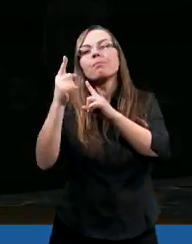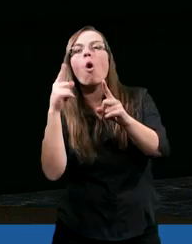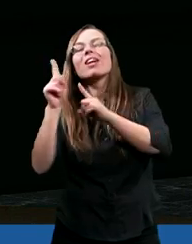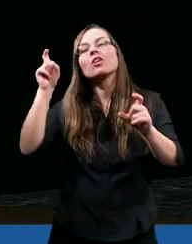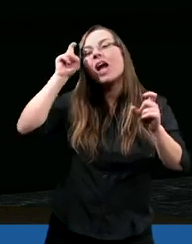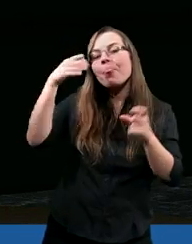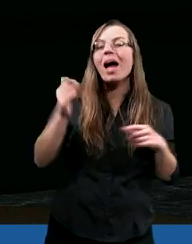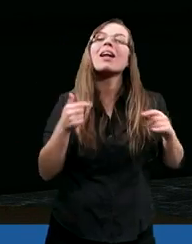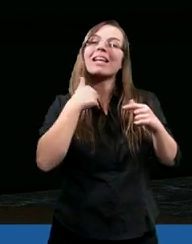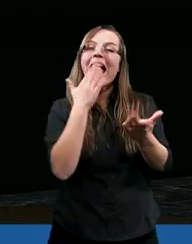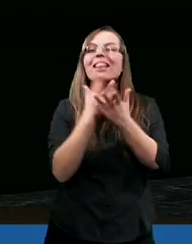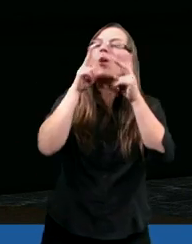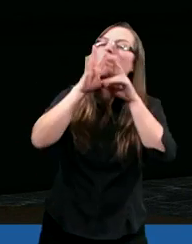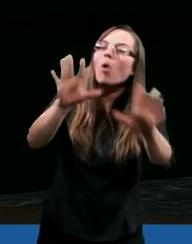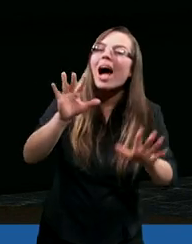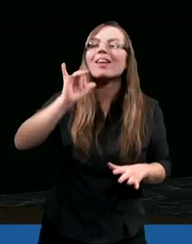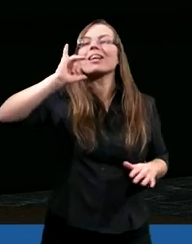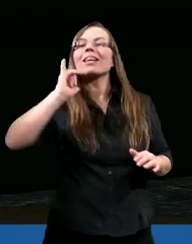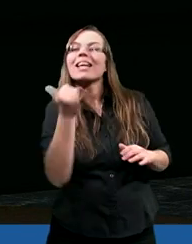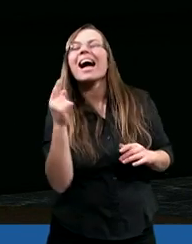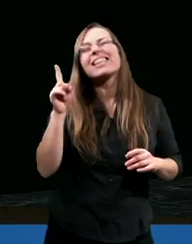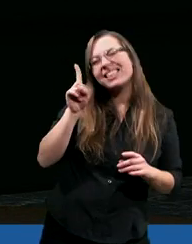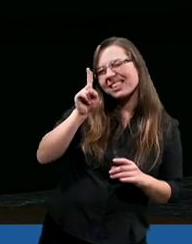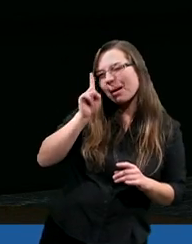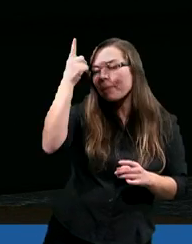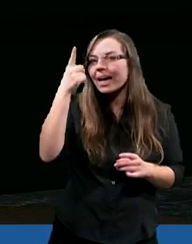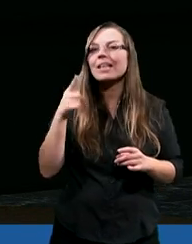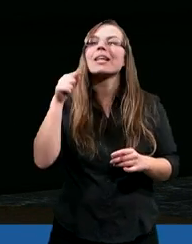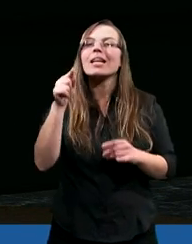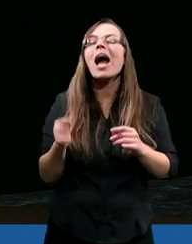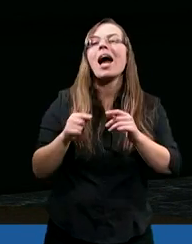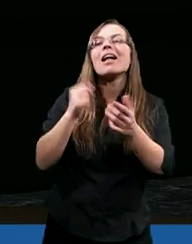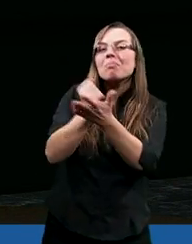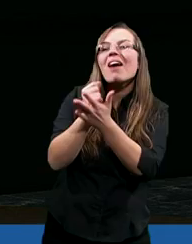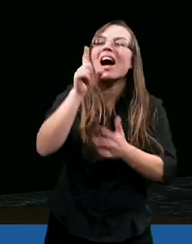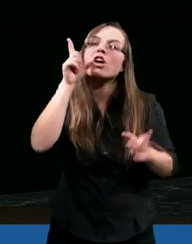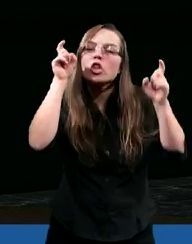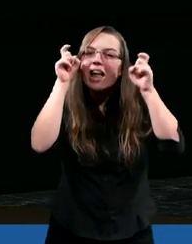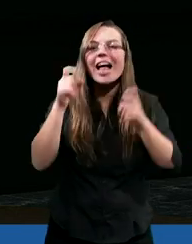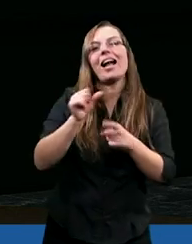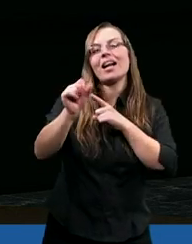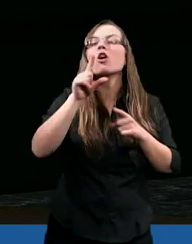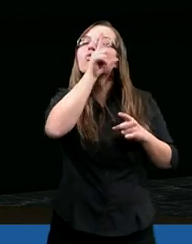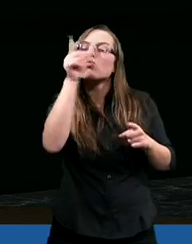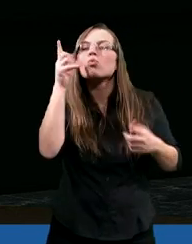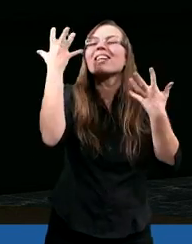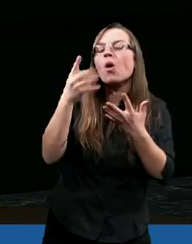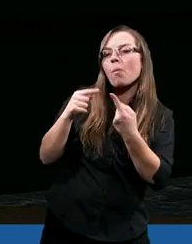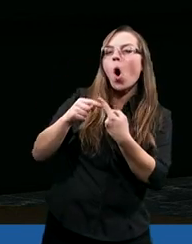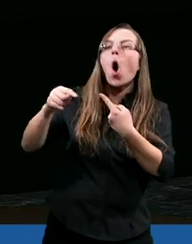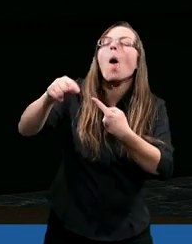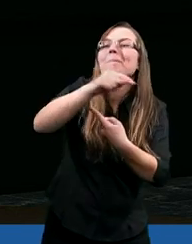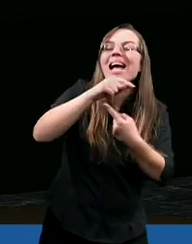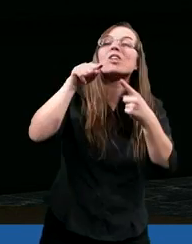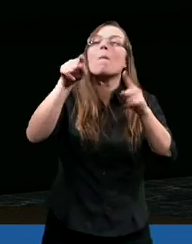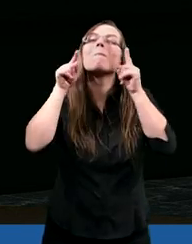Ja tylko pokazuję, jak sprytnie, to też chyba za sprawą szatana, ludzie chcą obejść tę